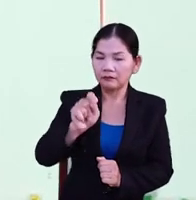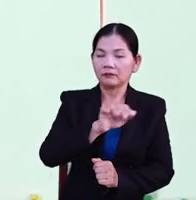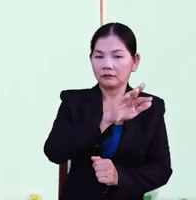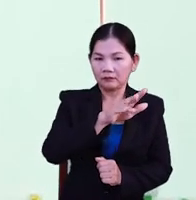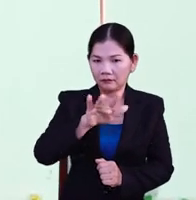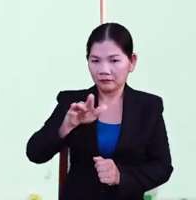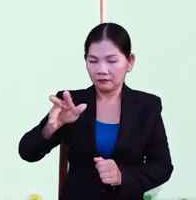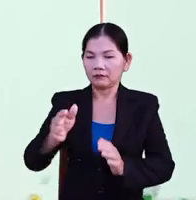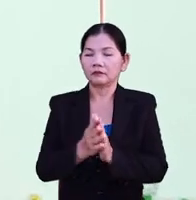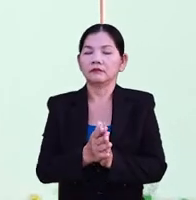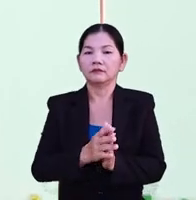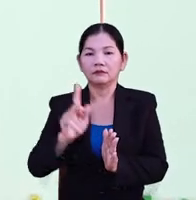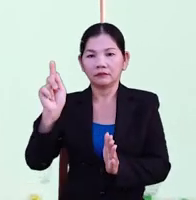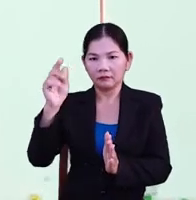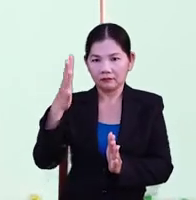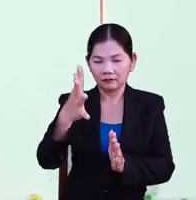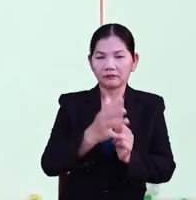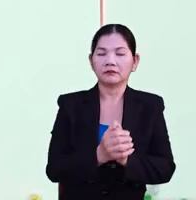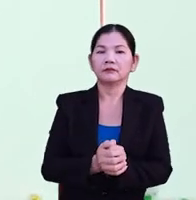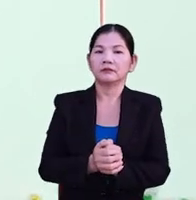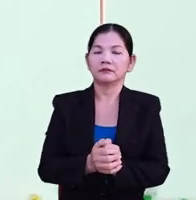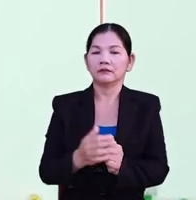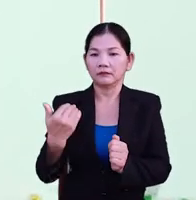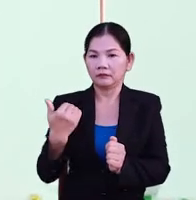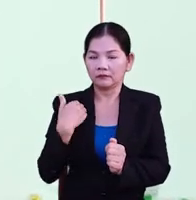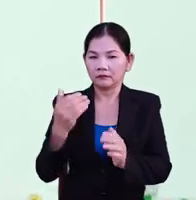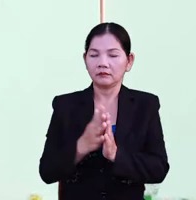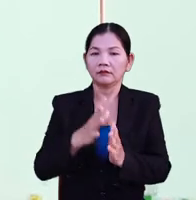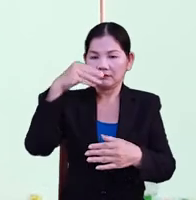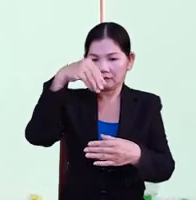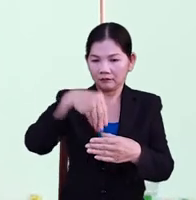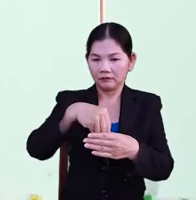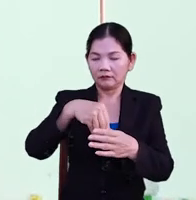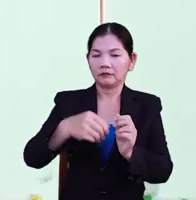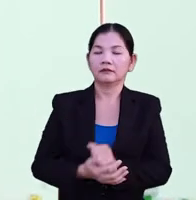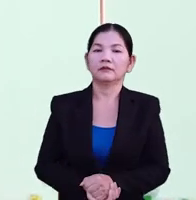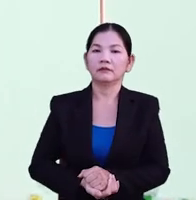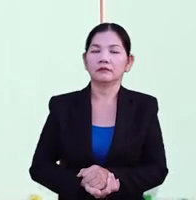នៃរូបដែលនៅក្នុងចា